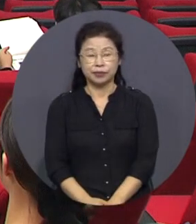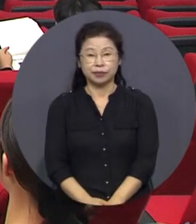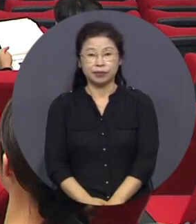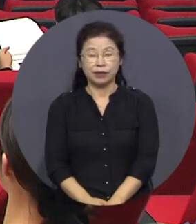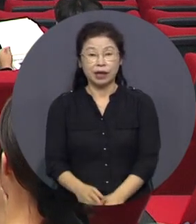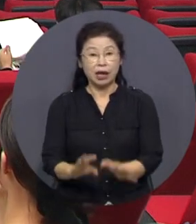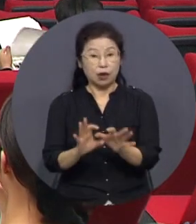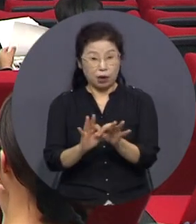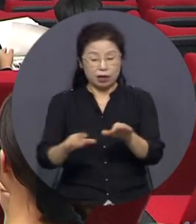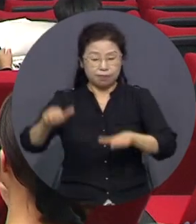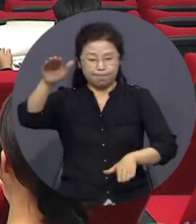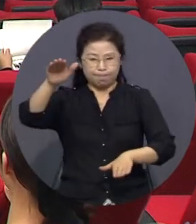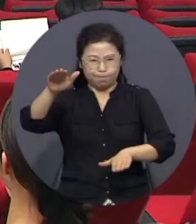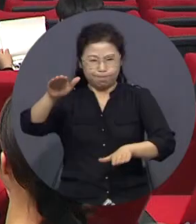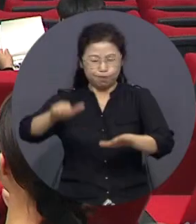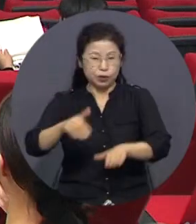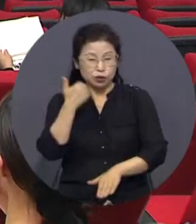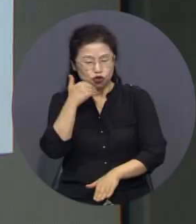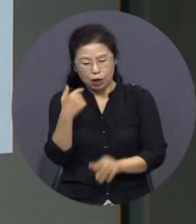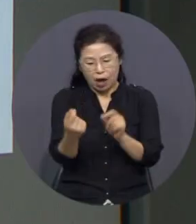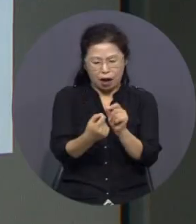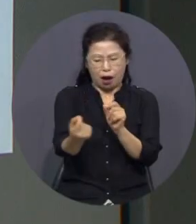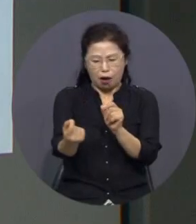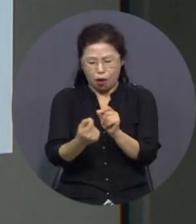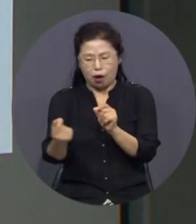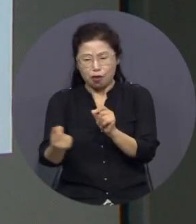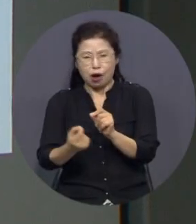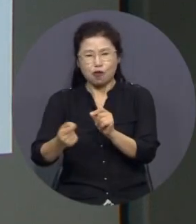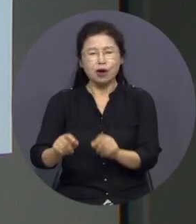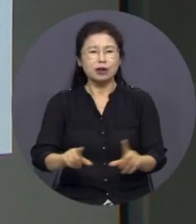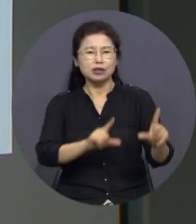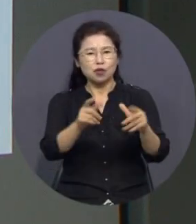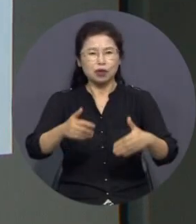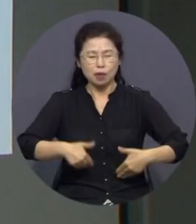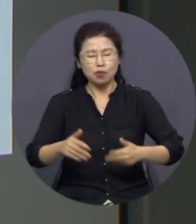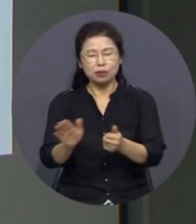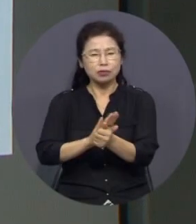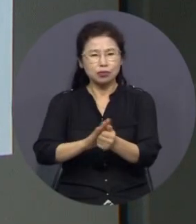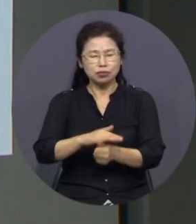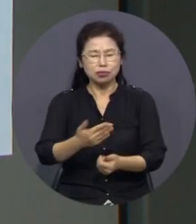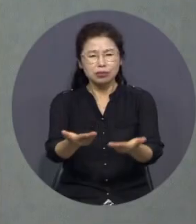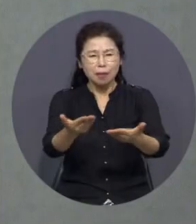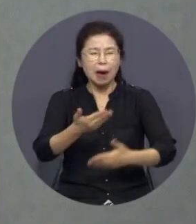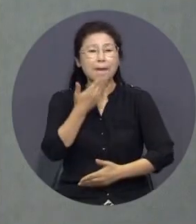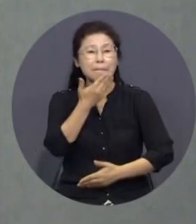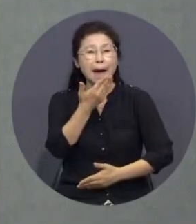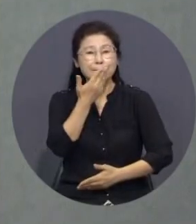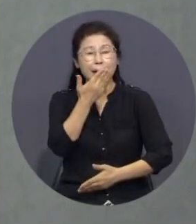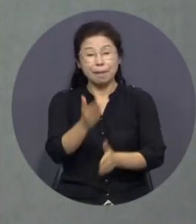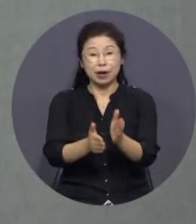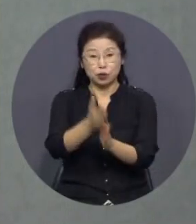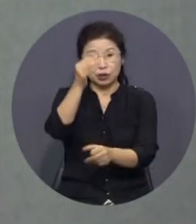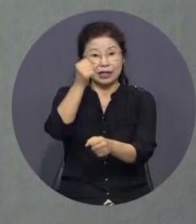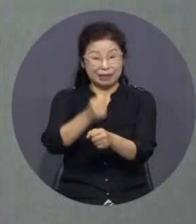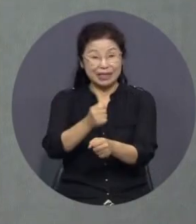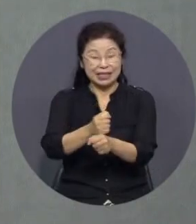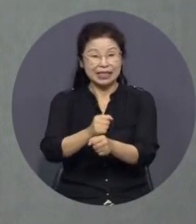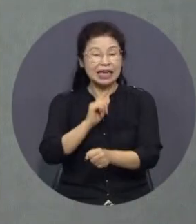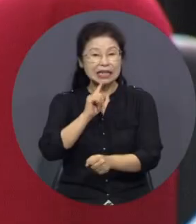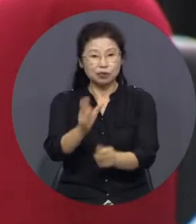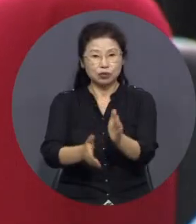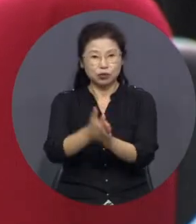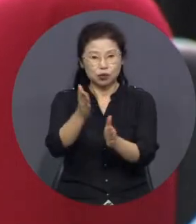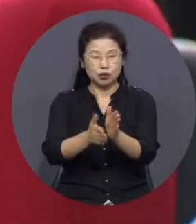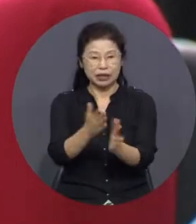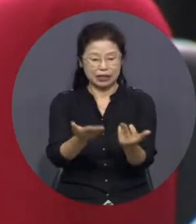같은 차이를 줄여서 누구나 가까운 곳에서 생활에 필요한 서비스를 누릴 수 있는 도시를 만든다는 게 15분